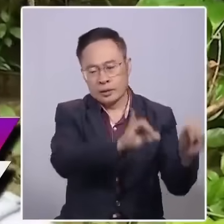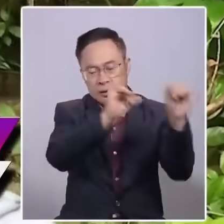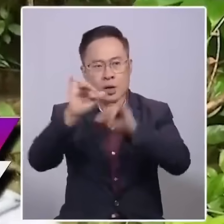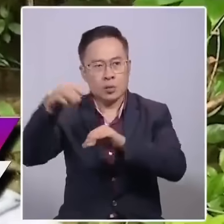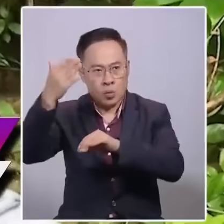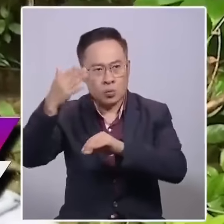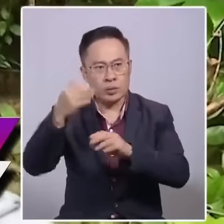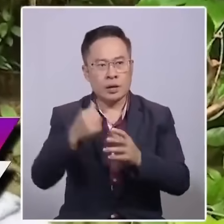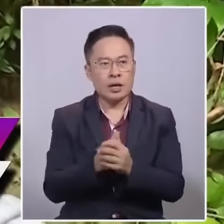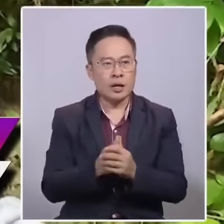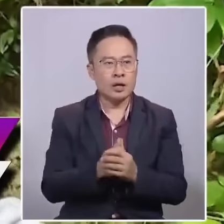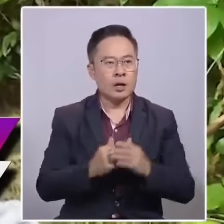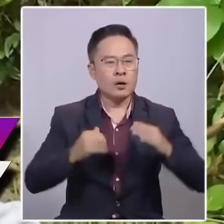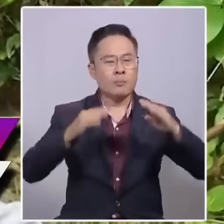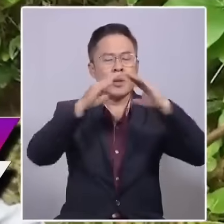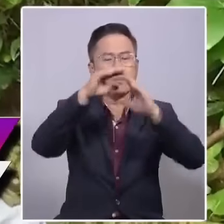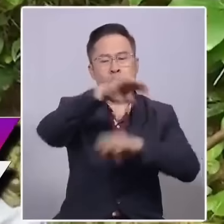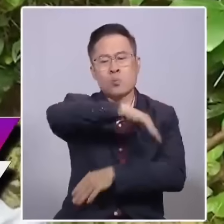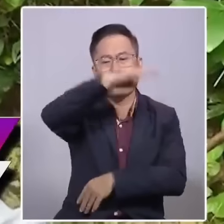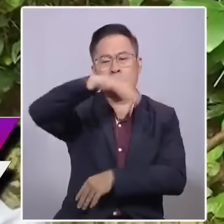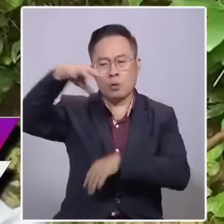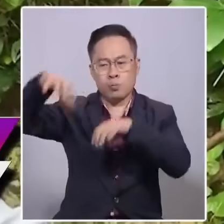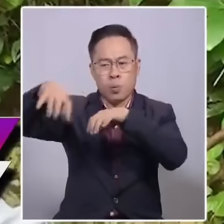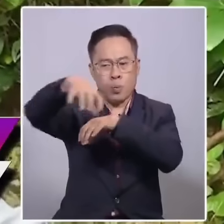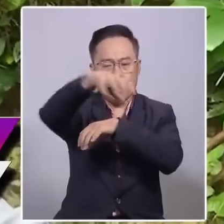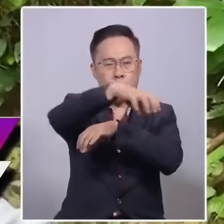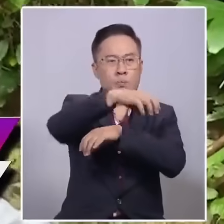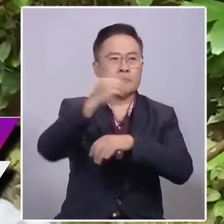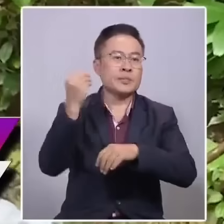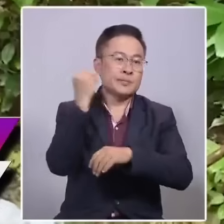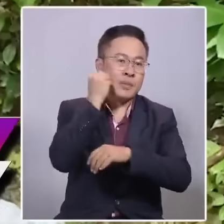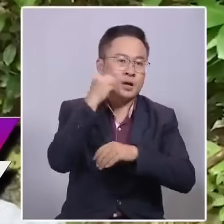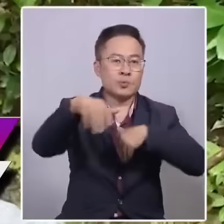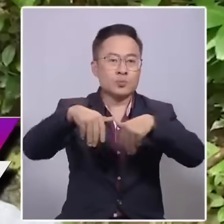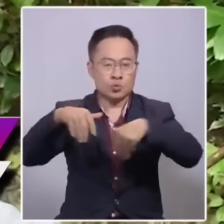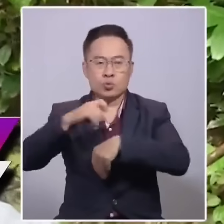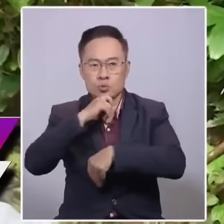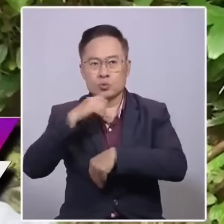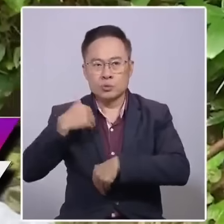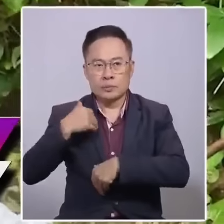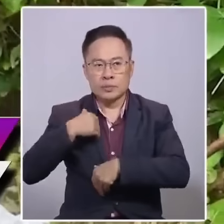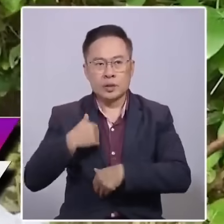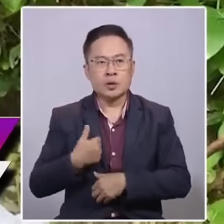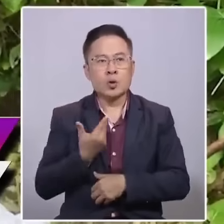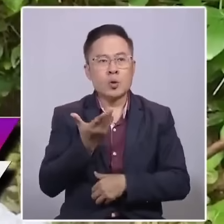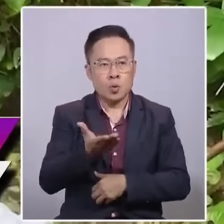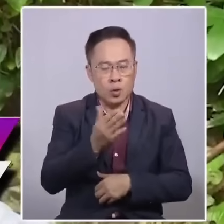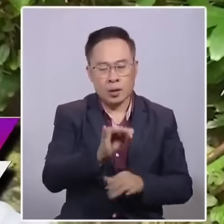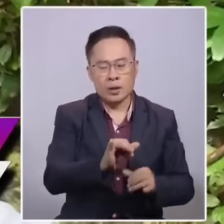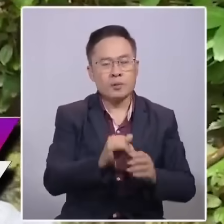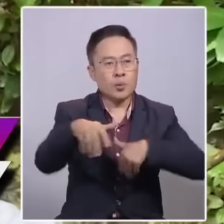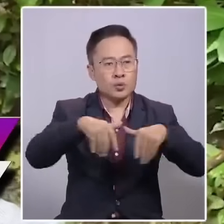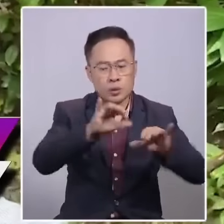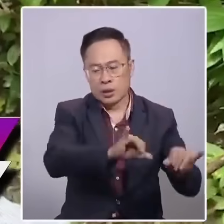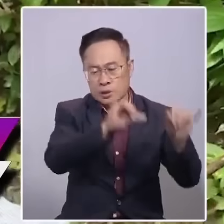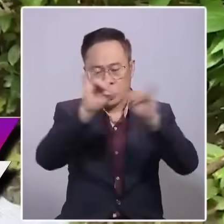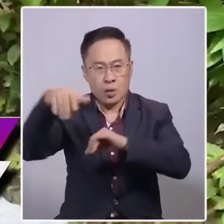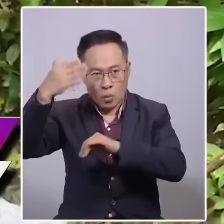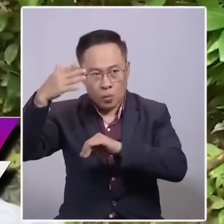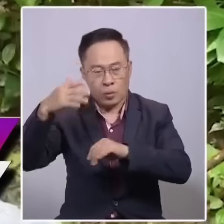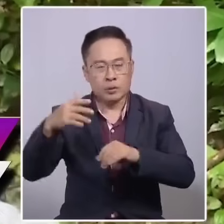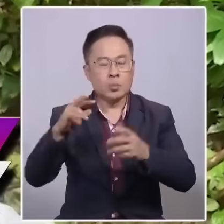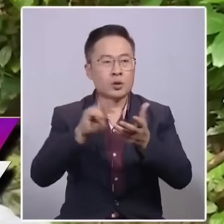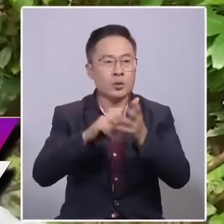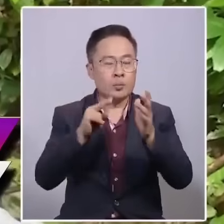ล่างก่อนหรือว่ามาอาศัยอยู่กับบ้านญาติพี่น้องก่อนขอเวลา 2วันก็คาดว่าจะมีการเพิ่มกำลังและยุทธการครับ